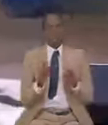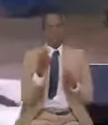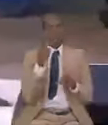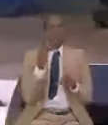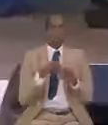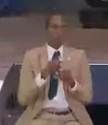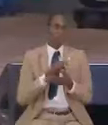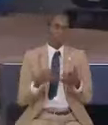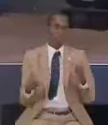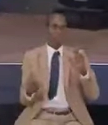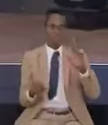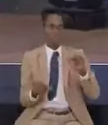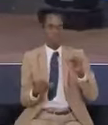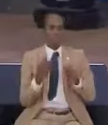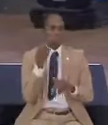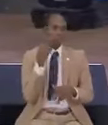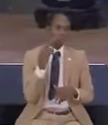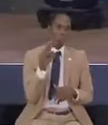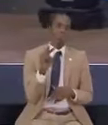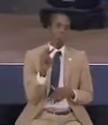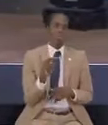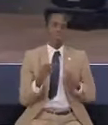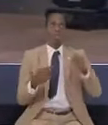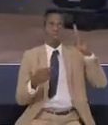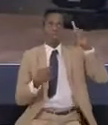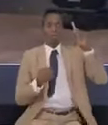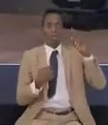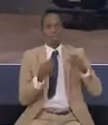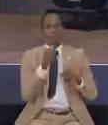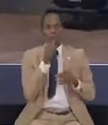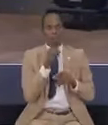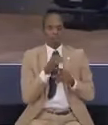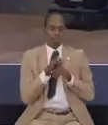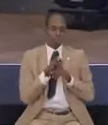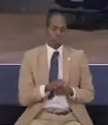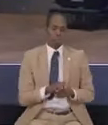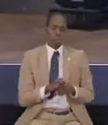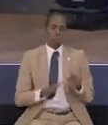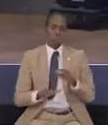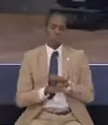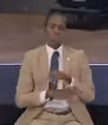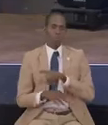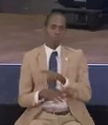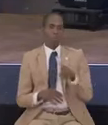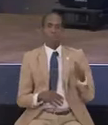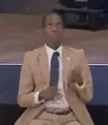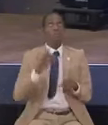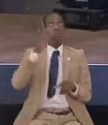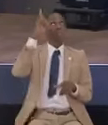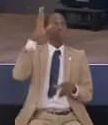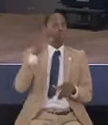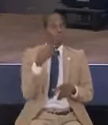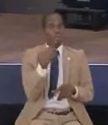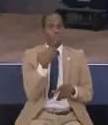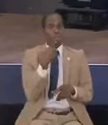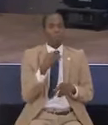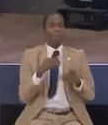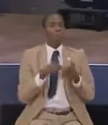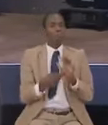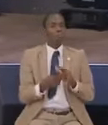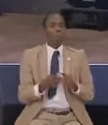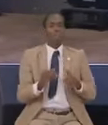voici je vous écraserez Dieu a dit je suis très déçu